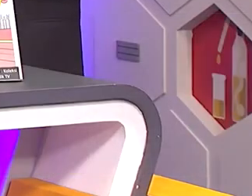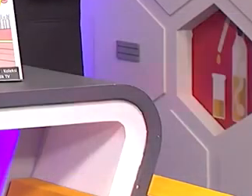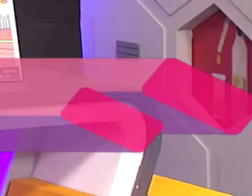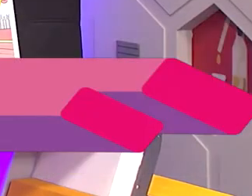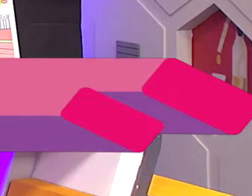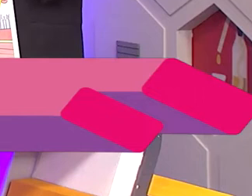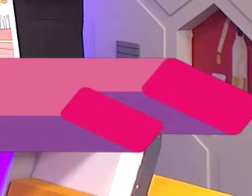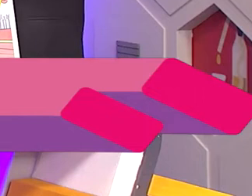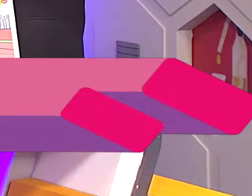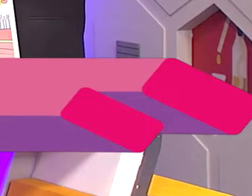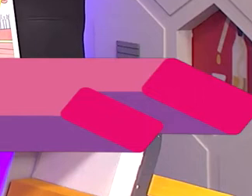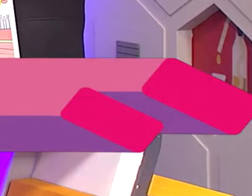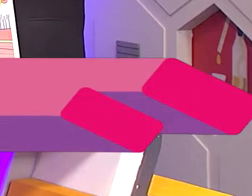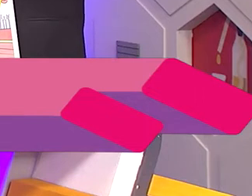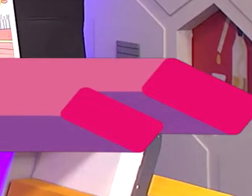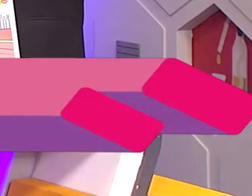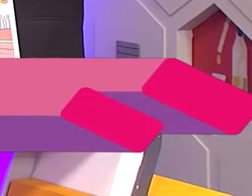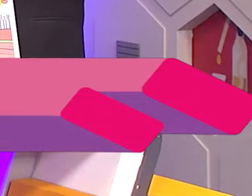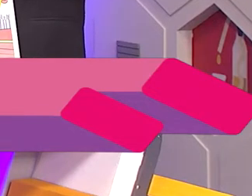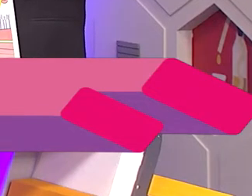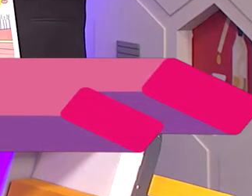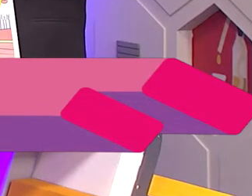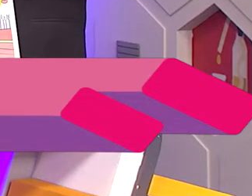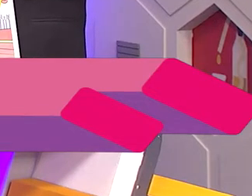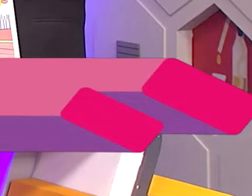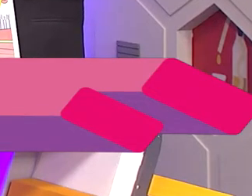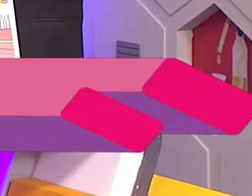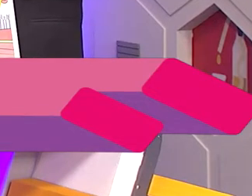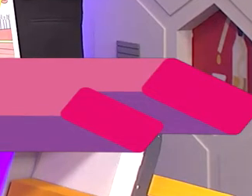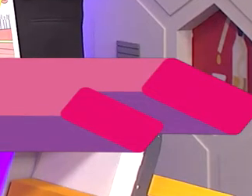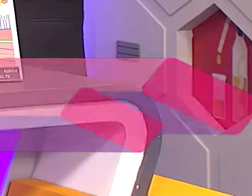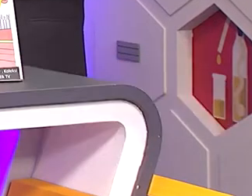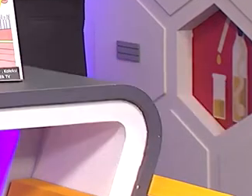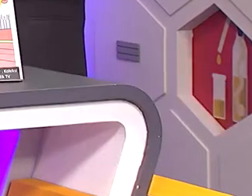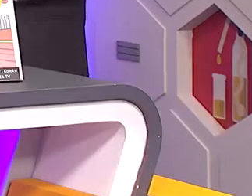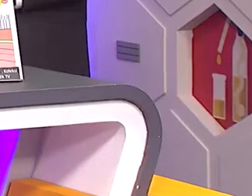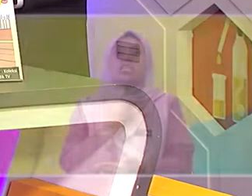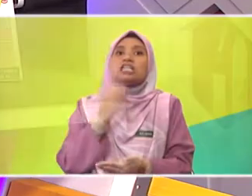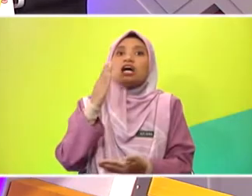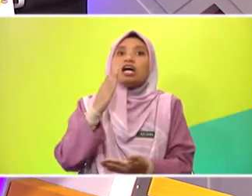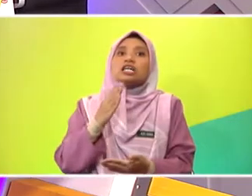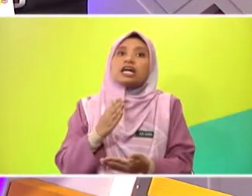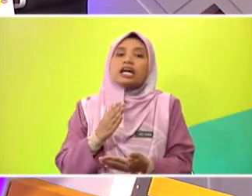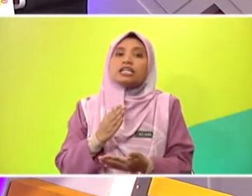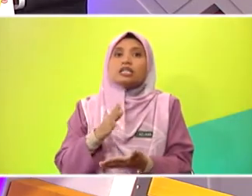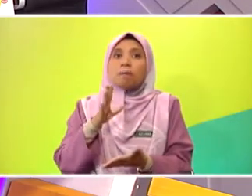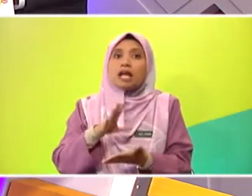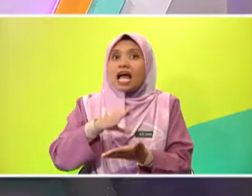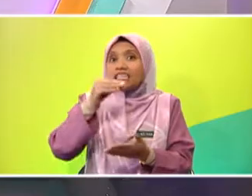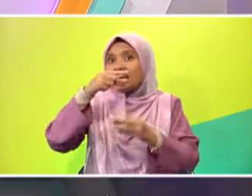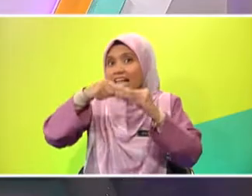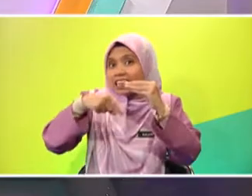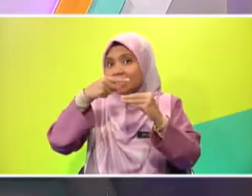hari sukan sekolah UAS sononya Cut enak menyentuh tentang hari sukan sekolah